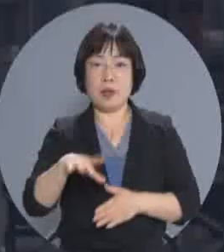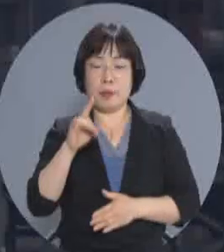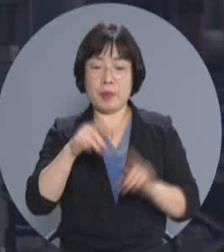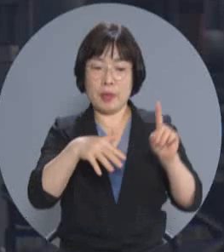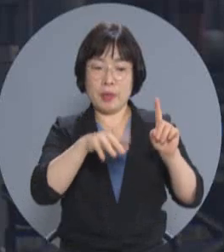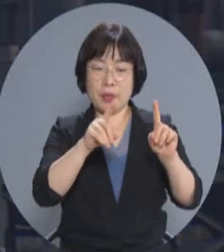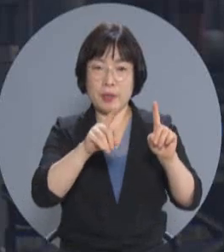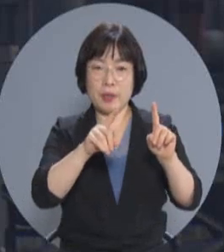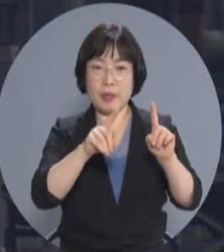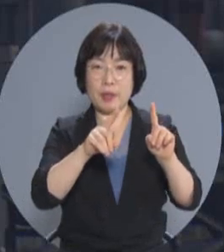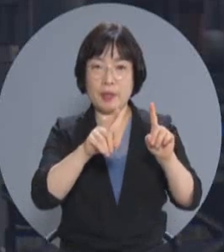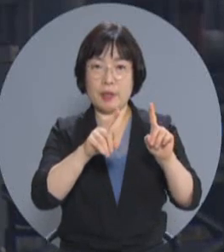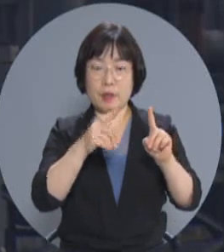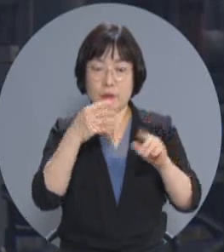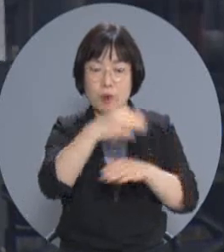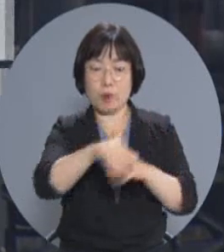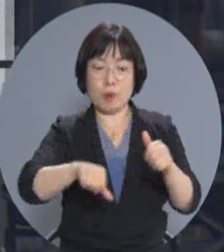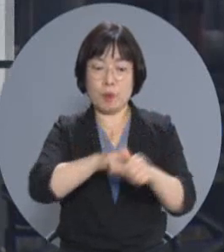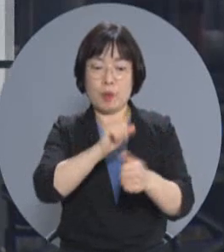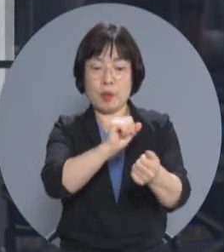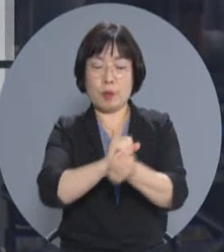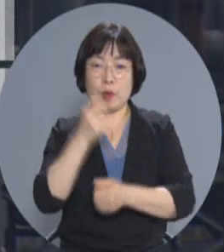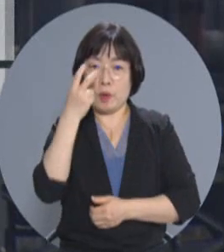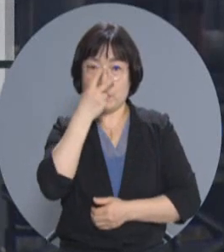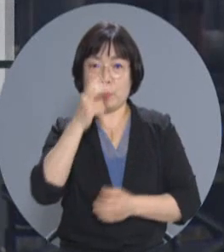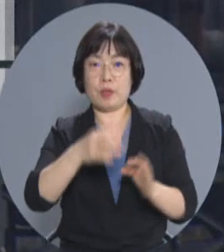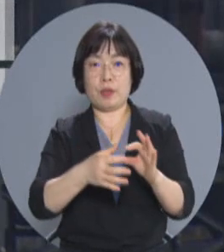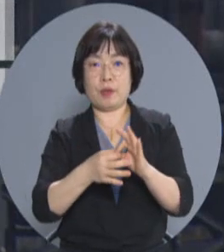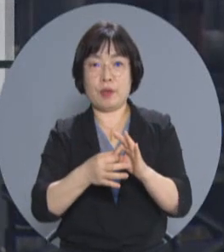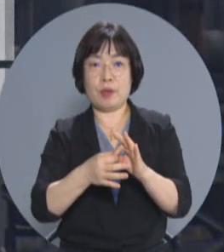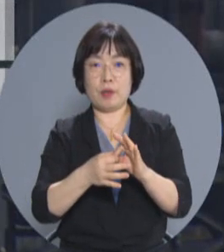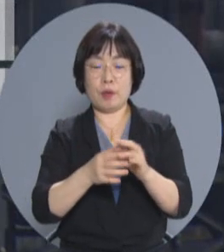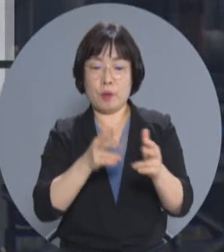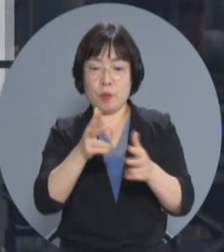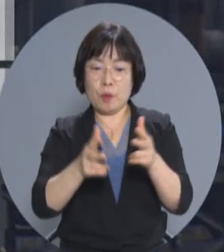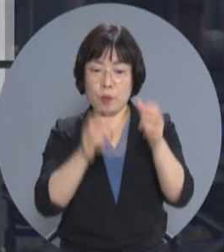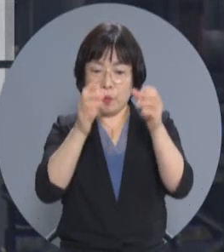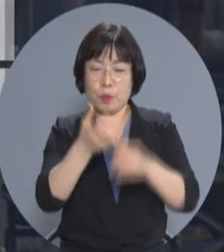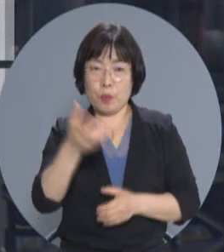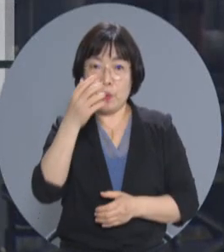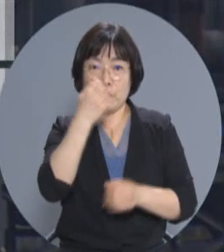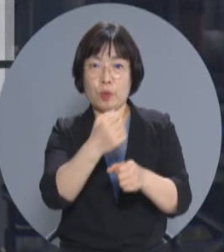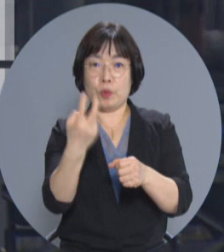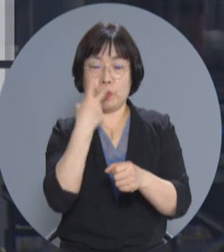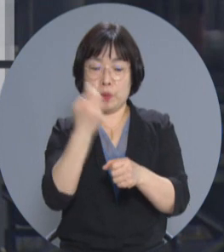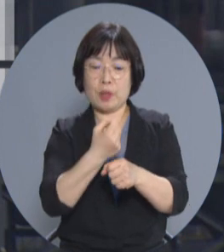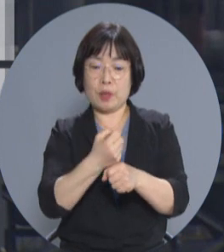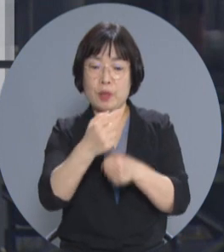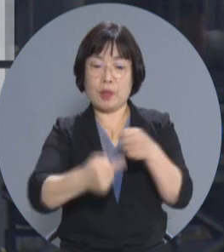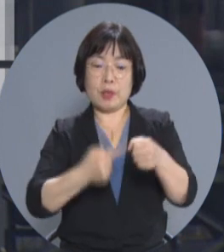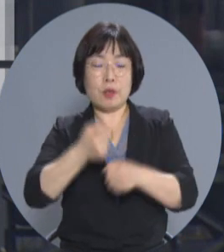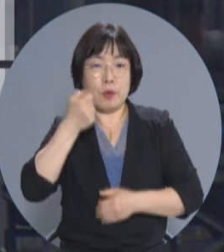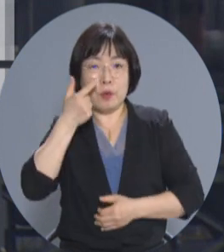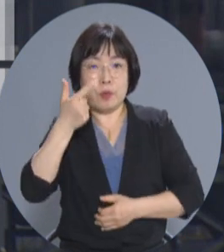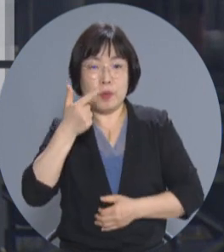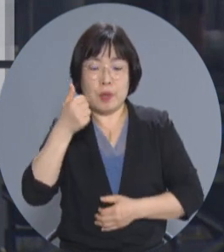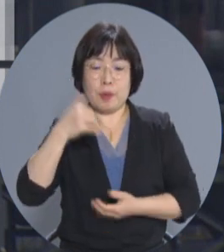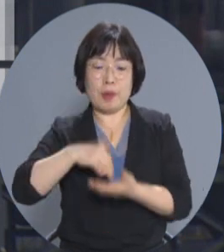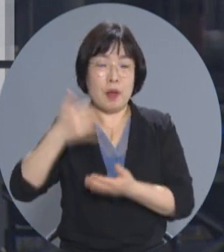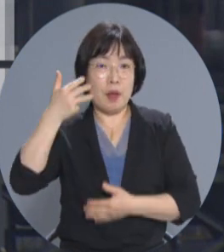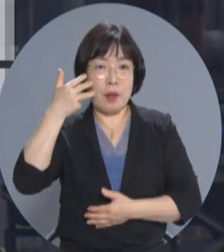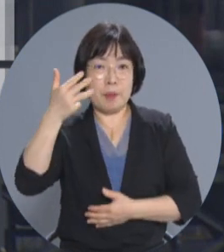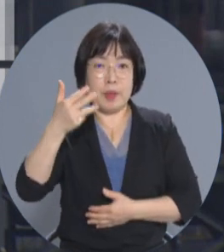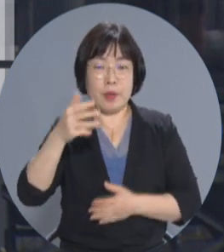1차년도에 시작될 환경오염 실태 조사와 관련해 대기오염도 조사의 경우 1년 6개월에 걸쳐 8일